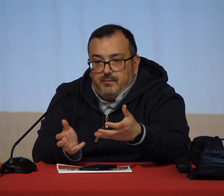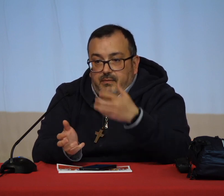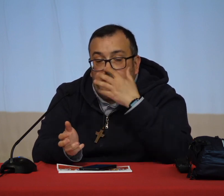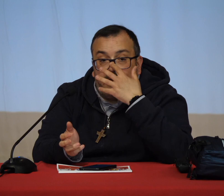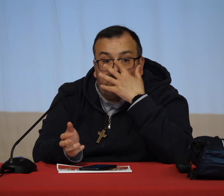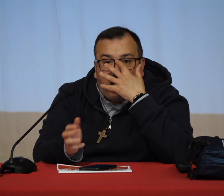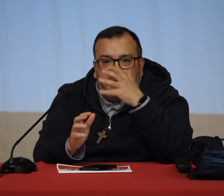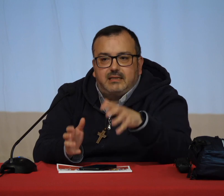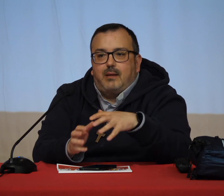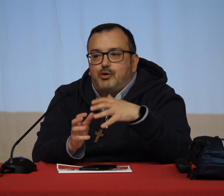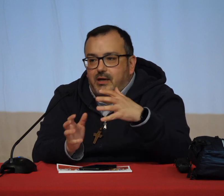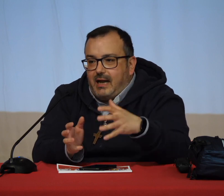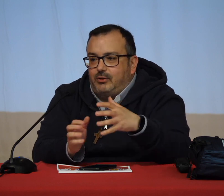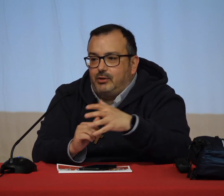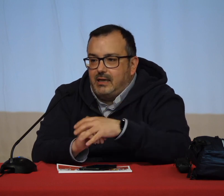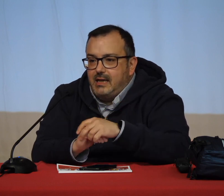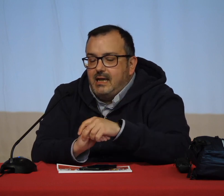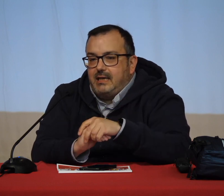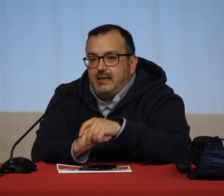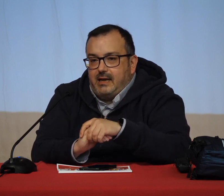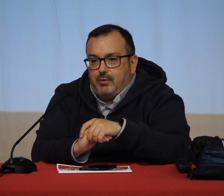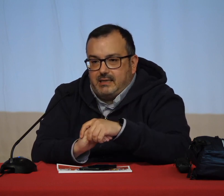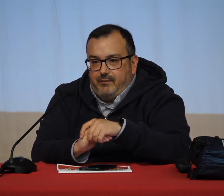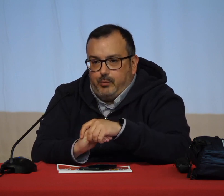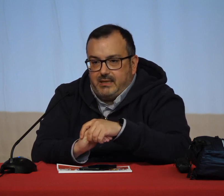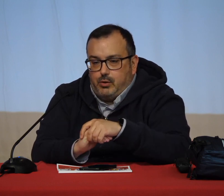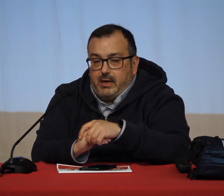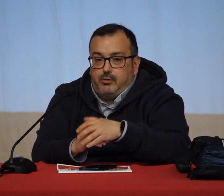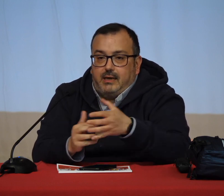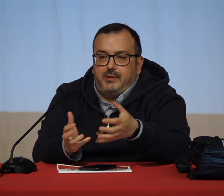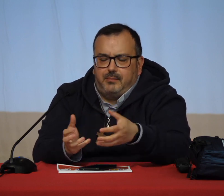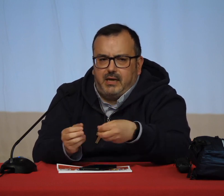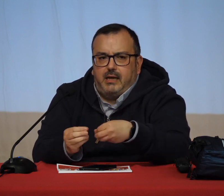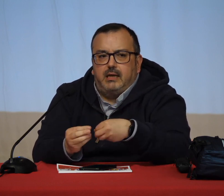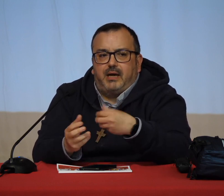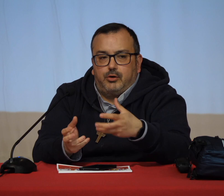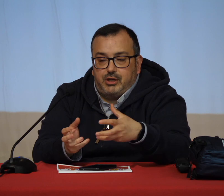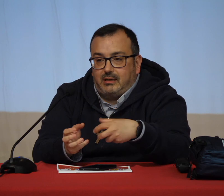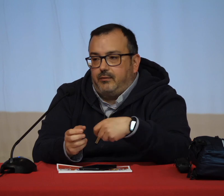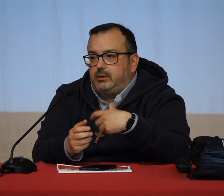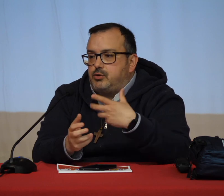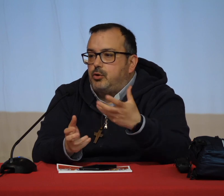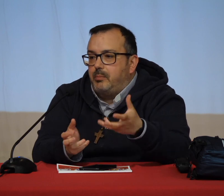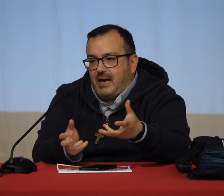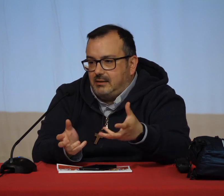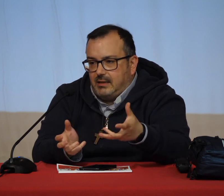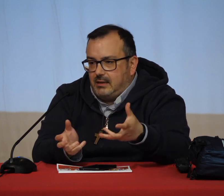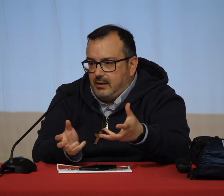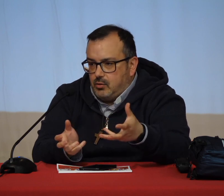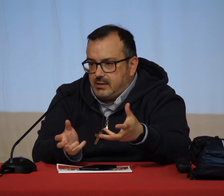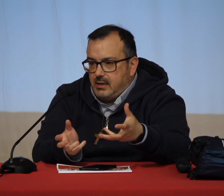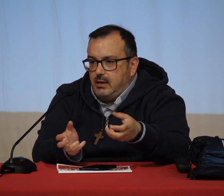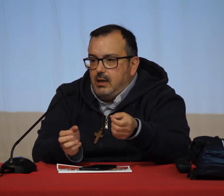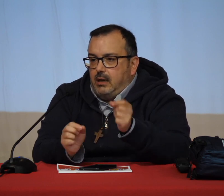catechisti da anni stiamo cercando di chiedere Quest informazioni allora capite bene i parroci tante volte sono oberati da